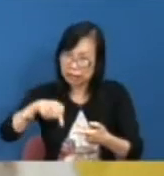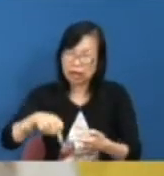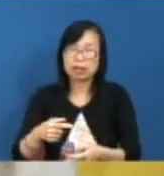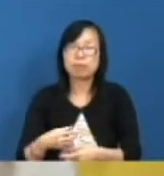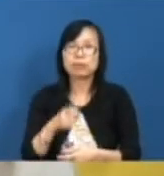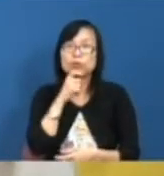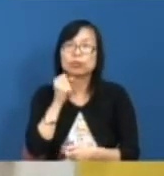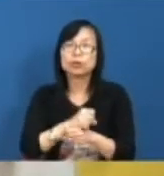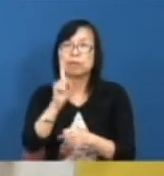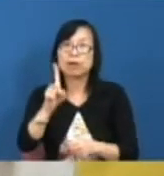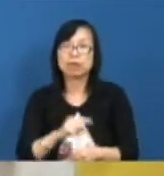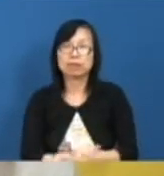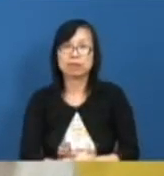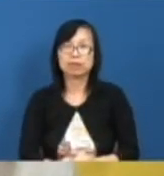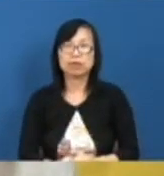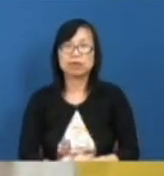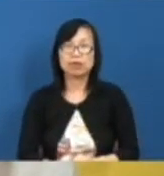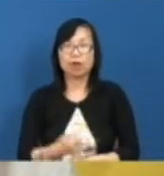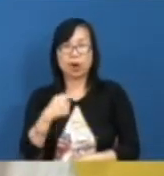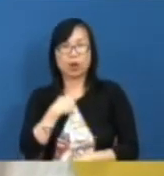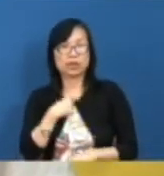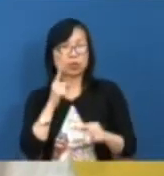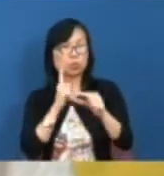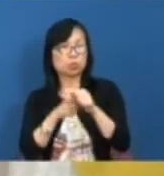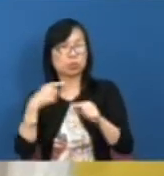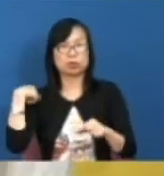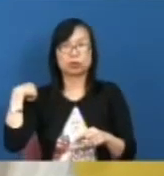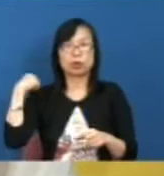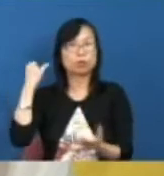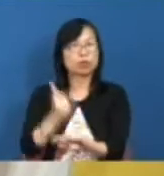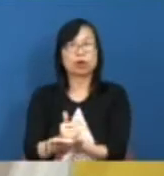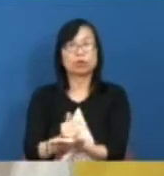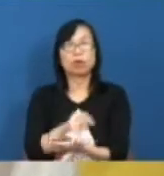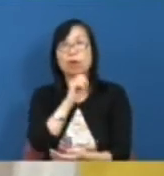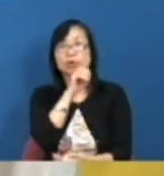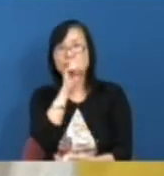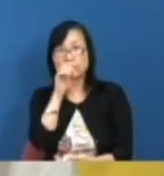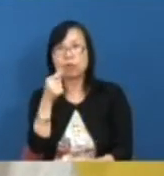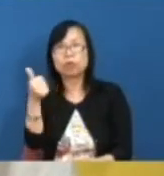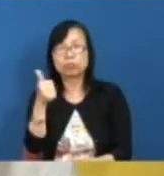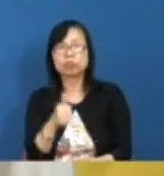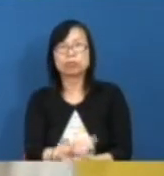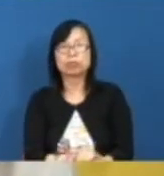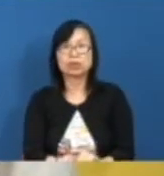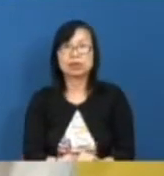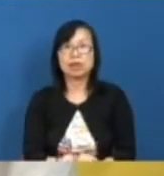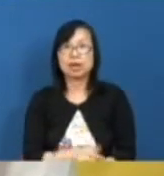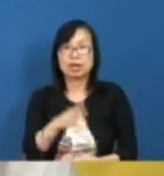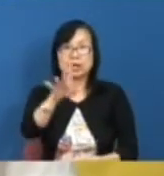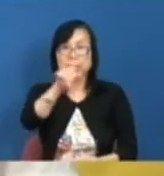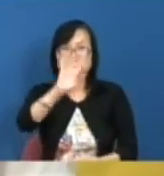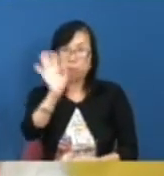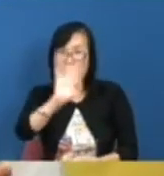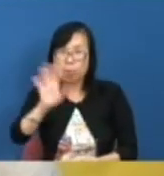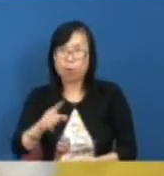好事，你阿芝阿左就係話：，我已經同中央已經台底搞掂咗啦，我已經傾 credit 啊咁樣，你唔好再搞嘢咁